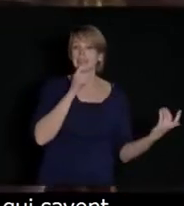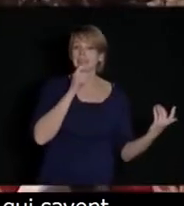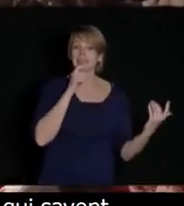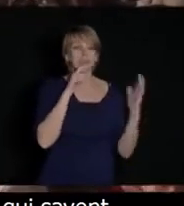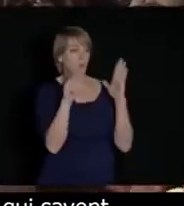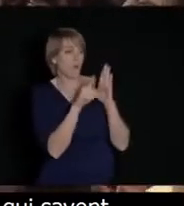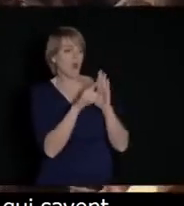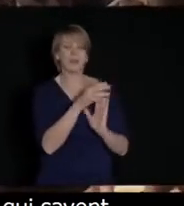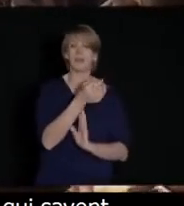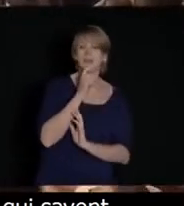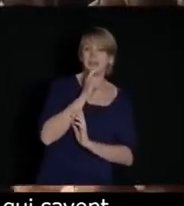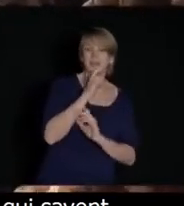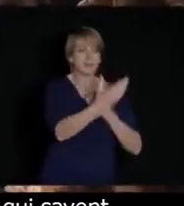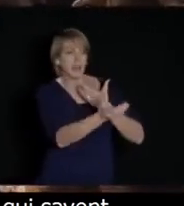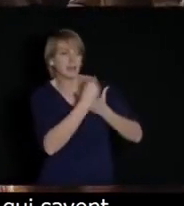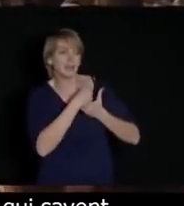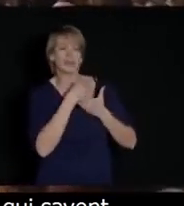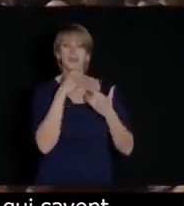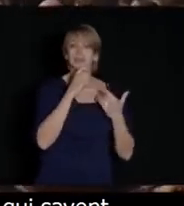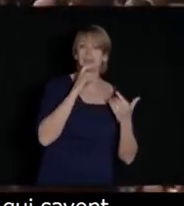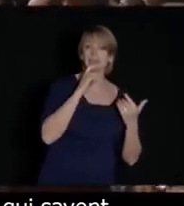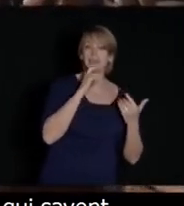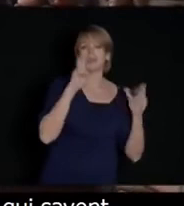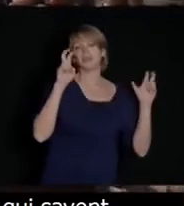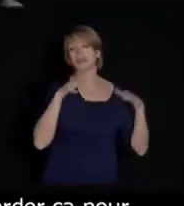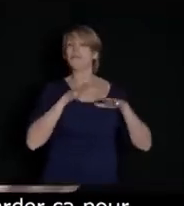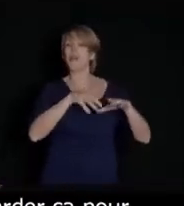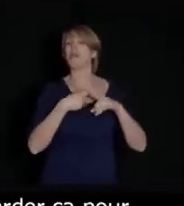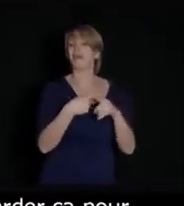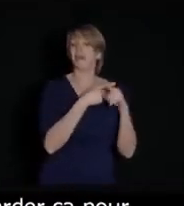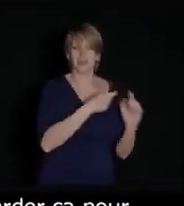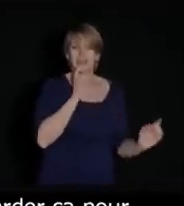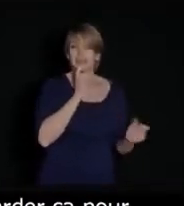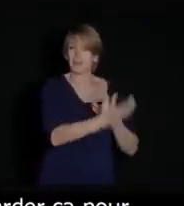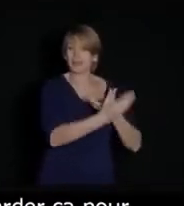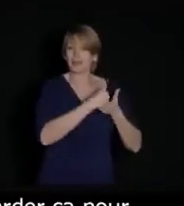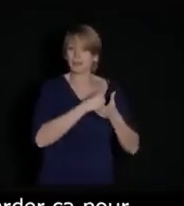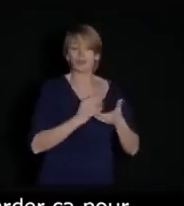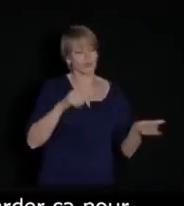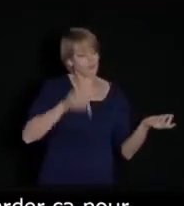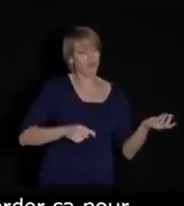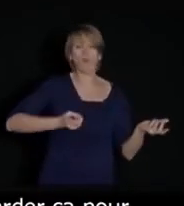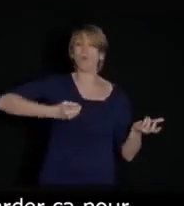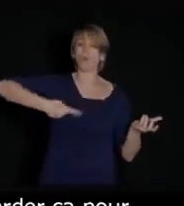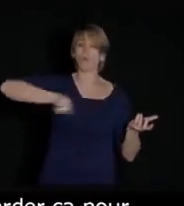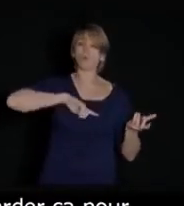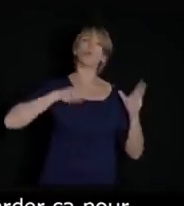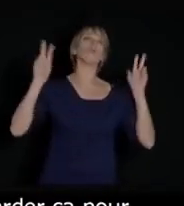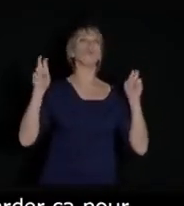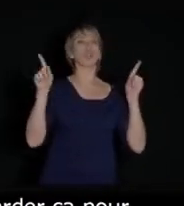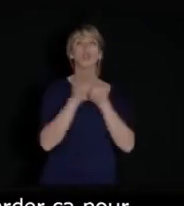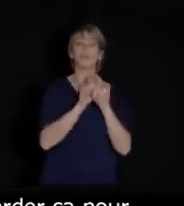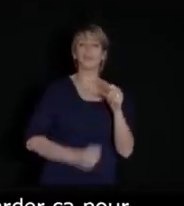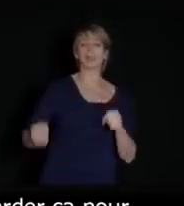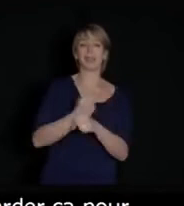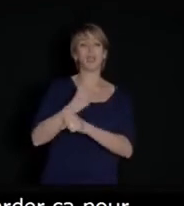pays qui pour l'instant n'ont pas encore les cadres ni la capacité de participer à ce nouveau grand festin de l'humanité. Il